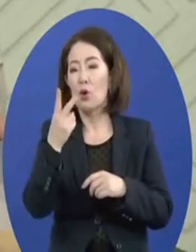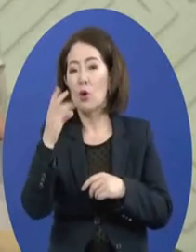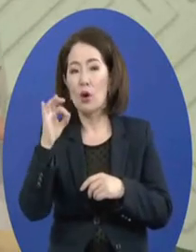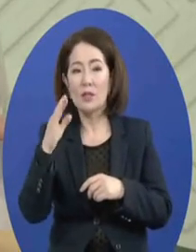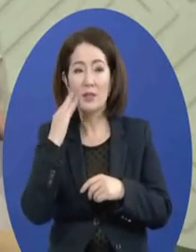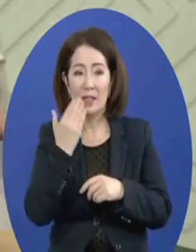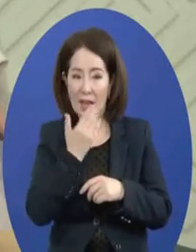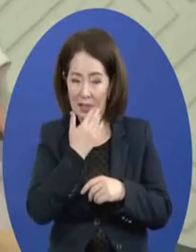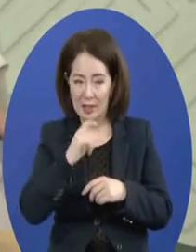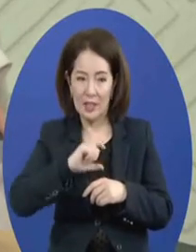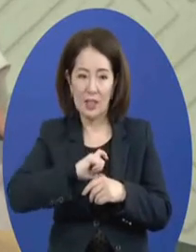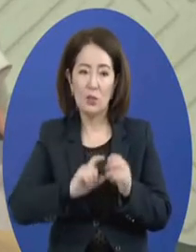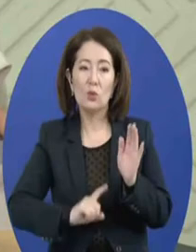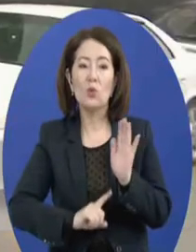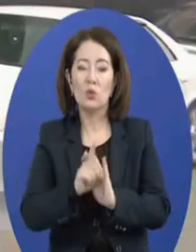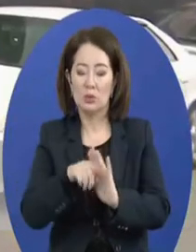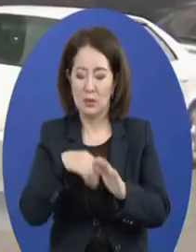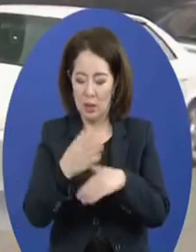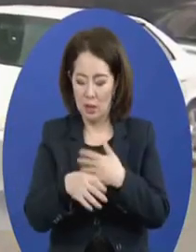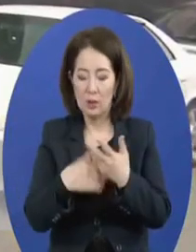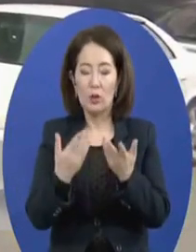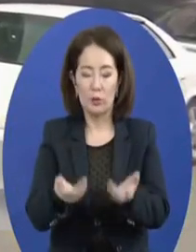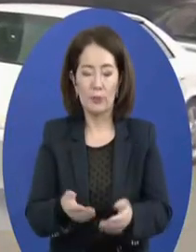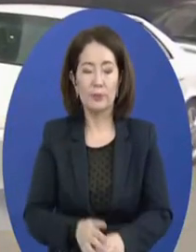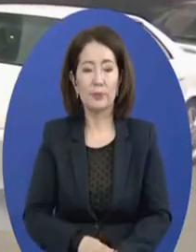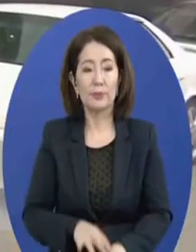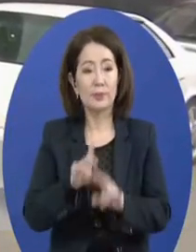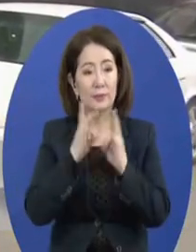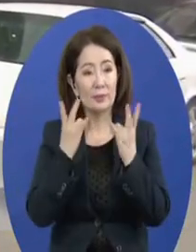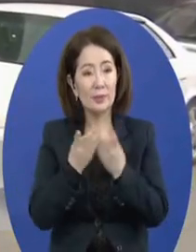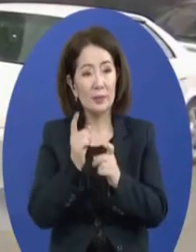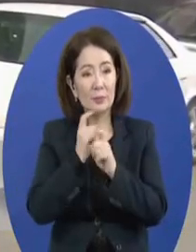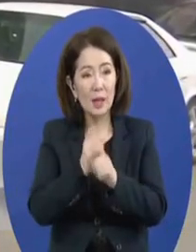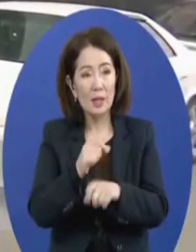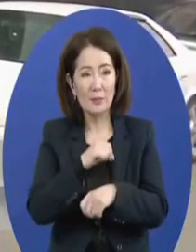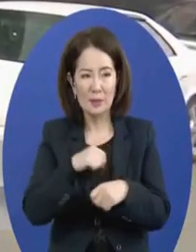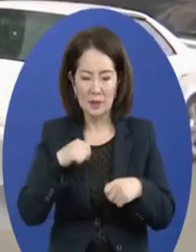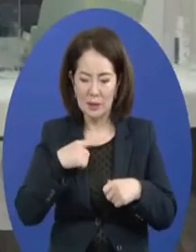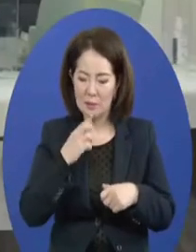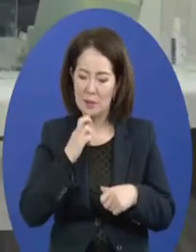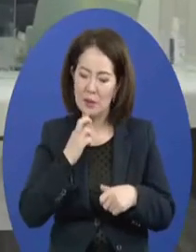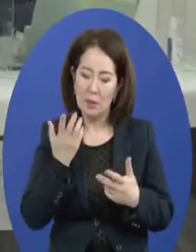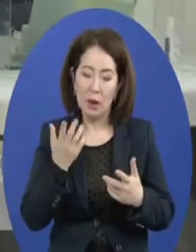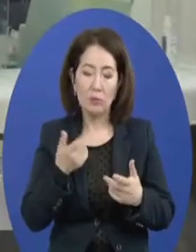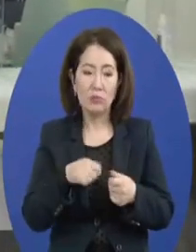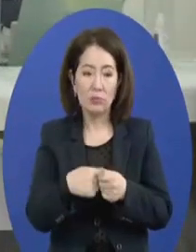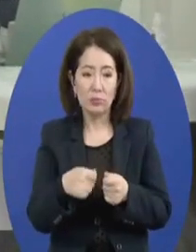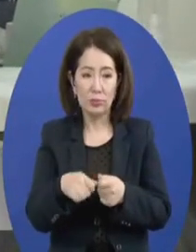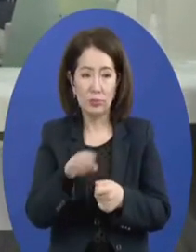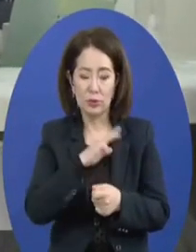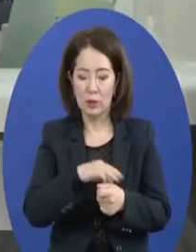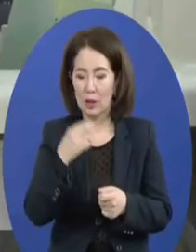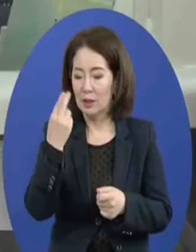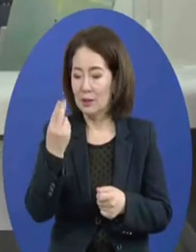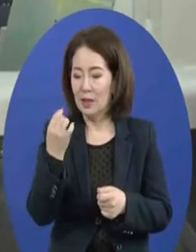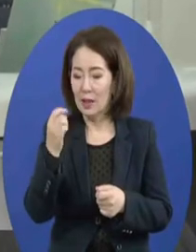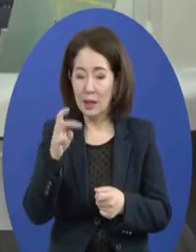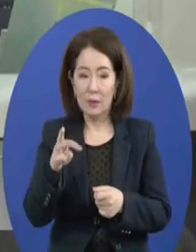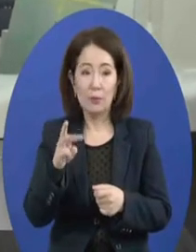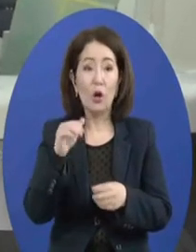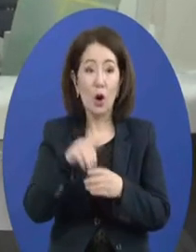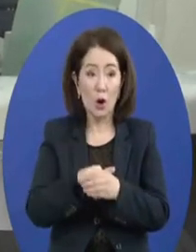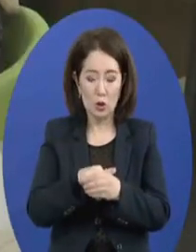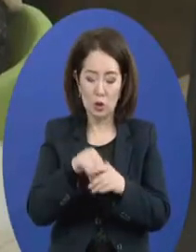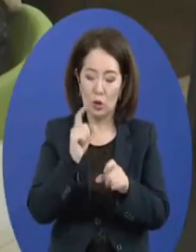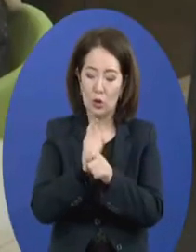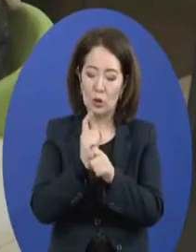оны цагаан сараар эрхэн үсэд явна гэсэн үг. Нийгмийн халамжийг иргэдэд аль болох хүндрэлгүй олгохын тулд цахим систем чилцэн гэж